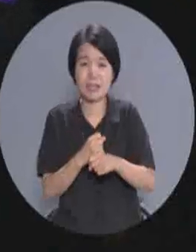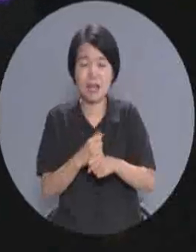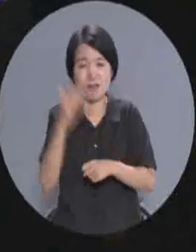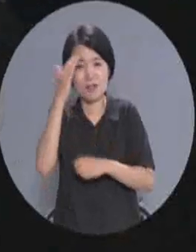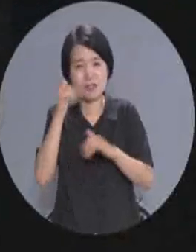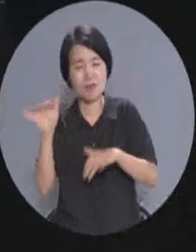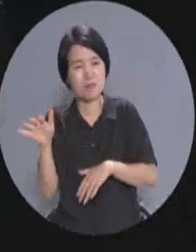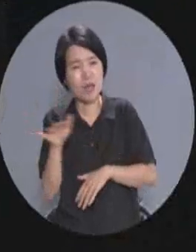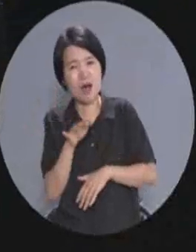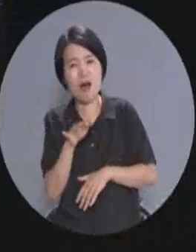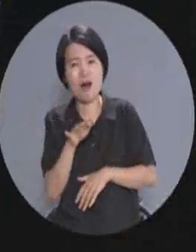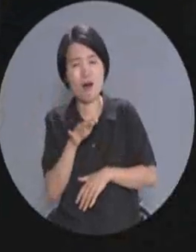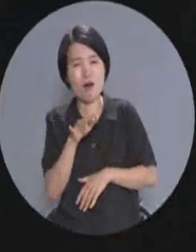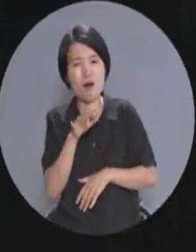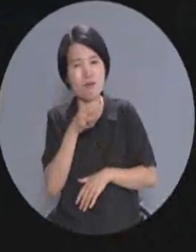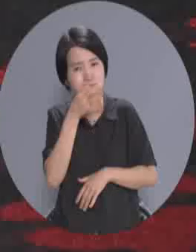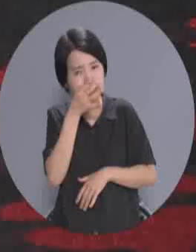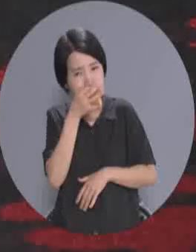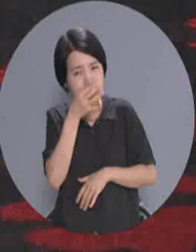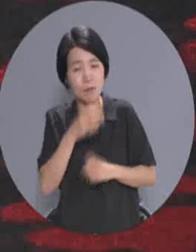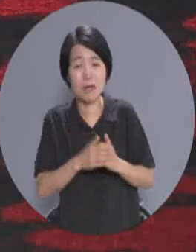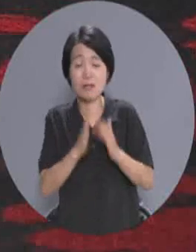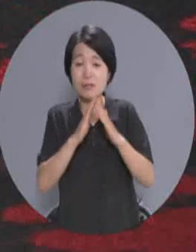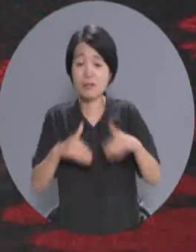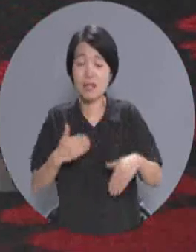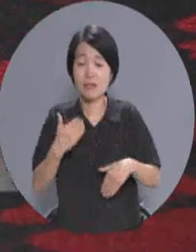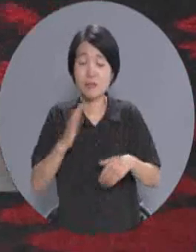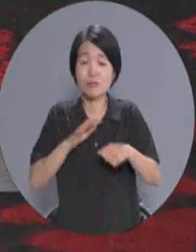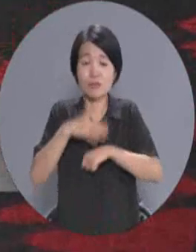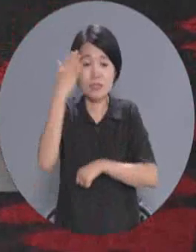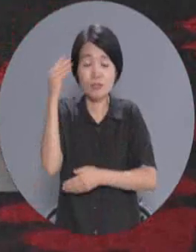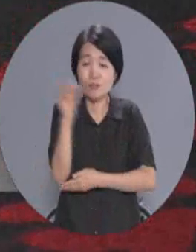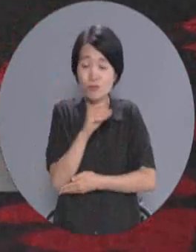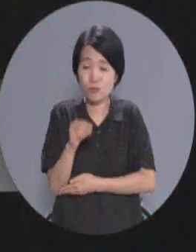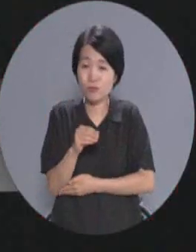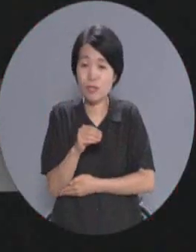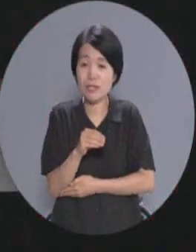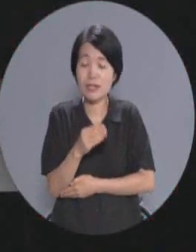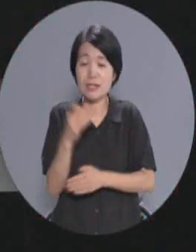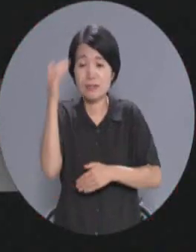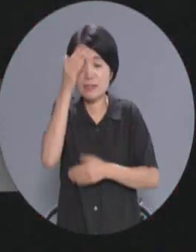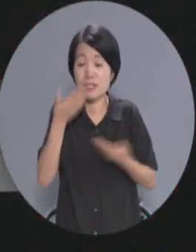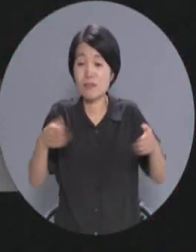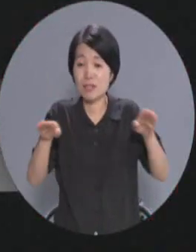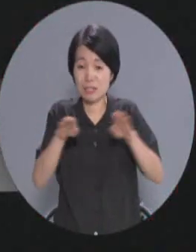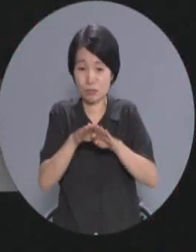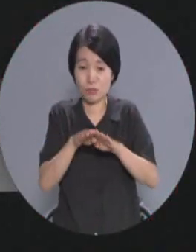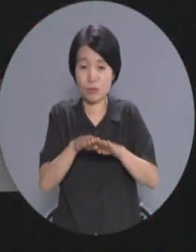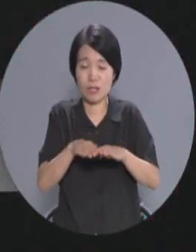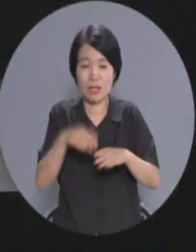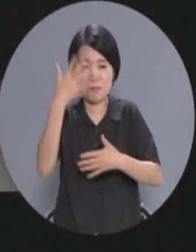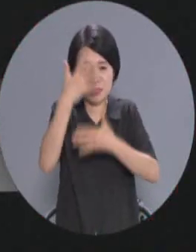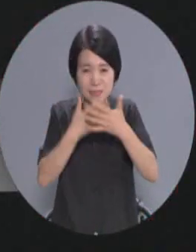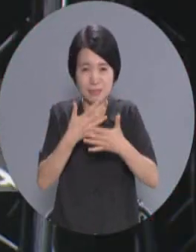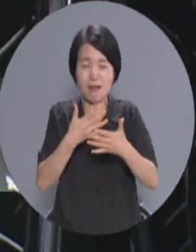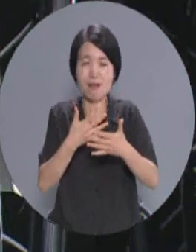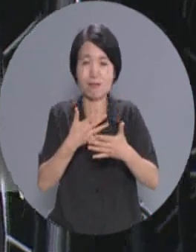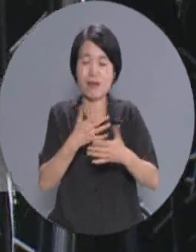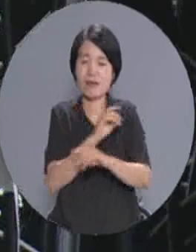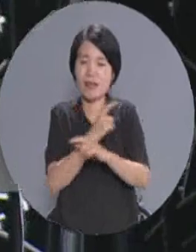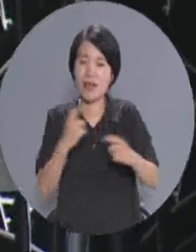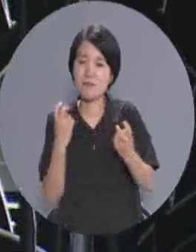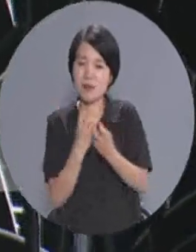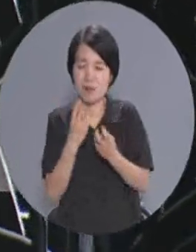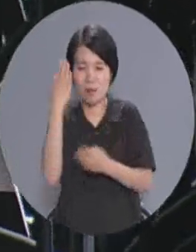관람객들의 발길을 멈추게 합니다. 전남 국제 수묵 비엔날레 주 전시관 중 한 곳으로 미디어 아트뿐 아니라 다양한